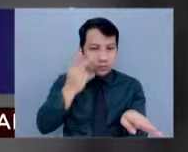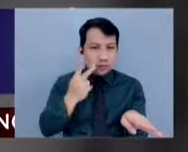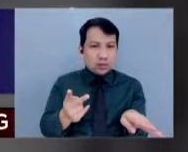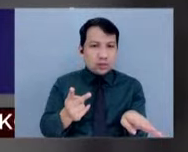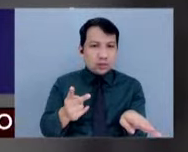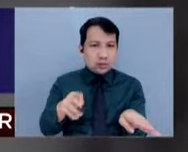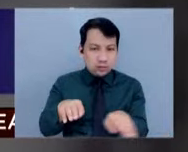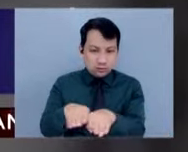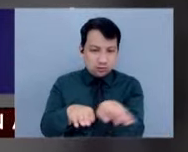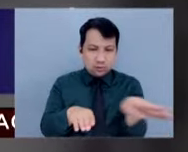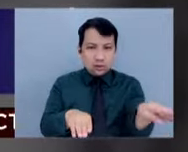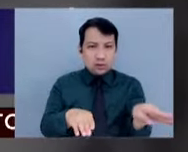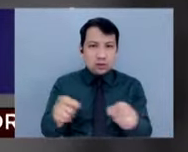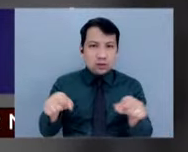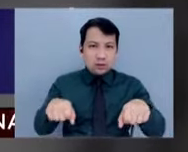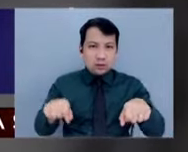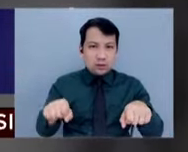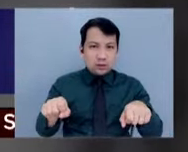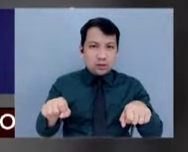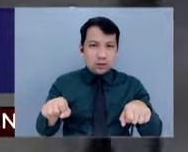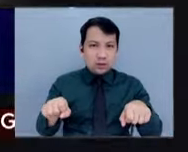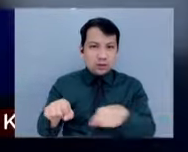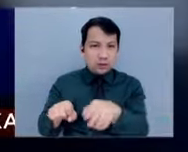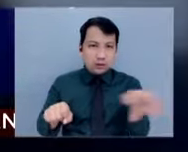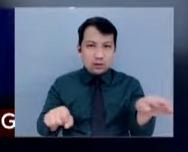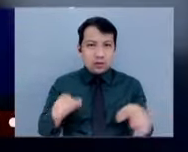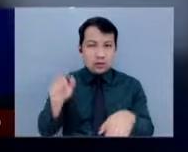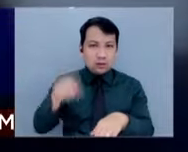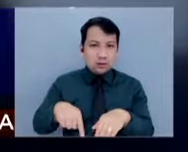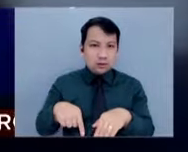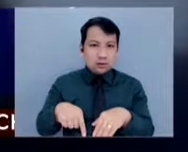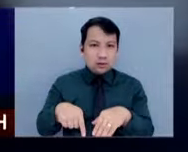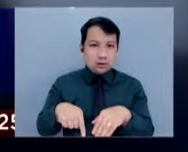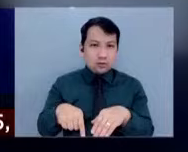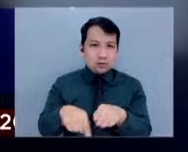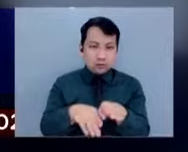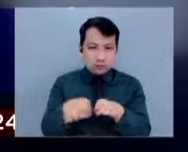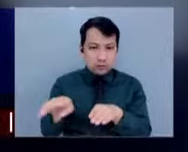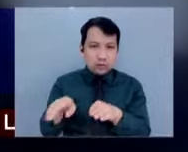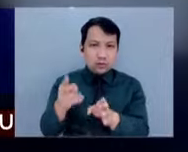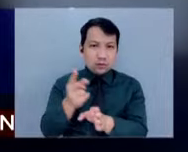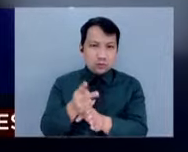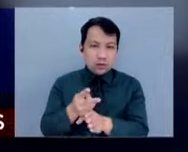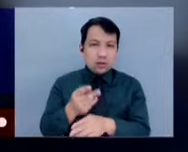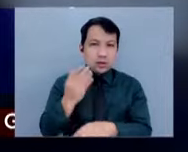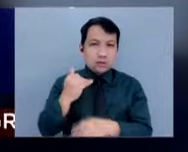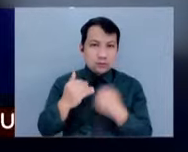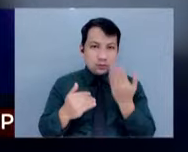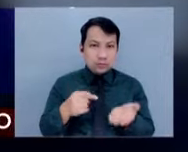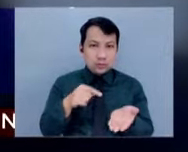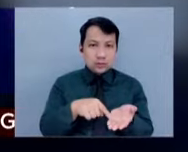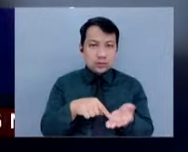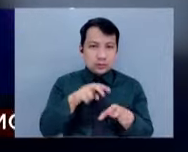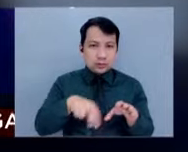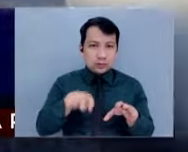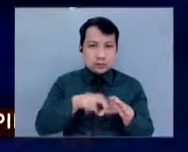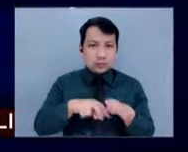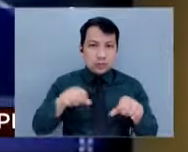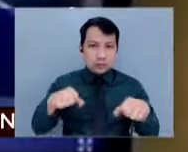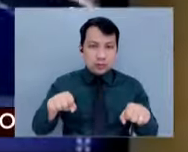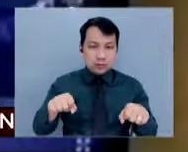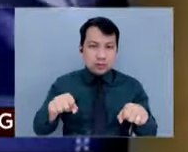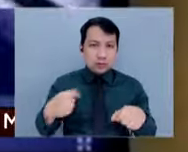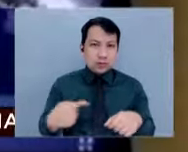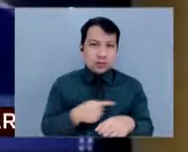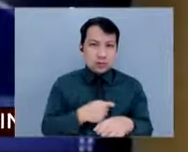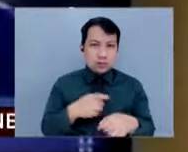wala na pala ng kontrol ang tricycle at tuluyan nang bumangga sa isang closed van. Patay ang isang pasahero ng tricycle habang sugatan ang driver